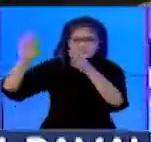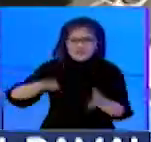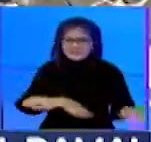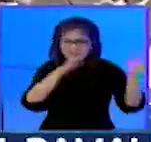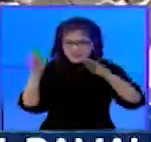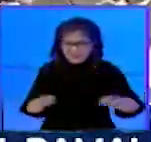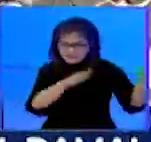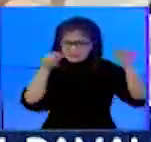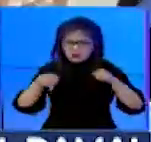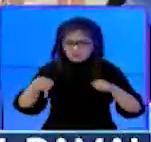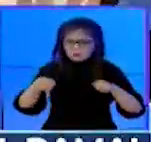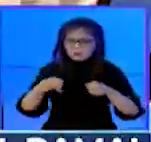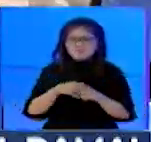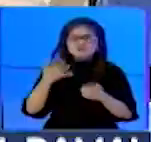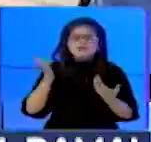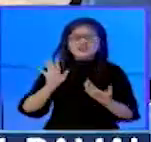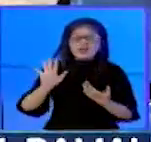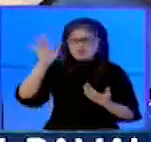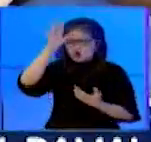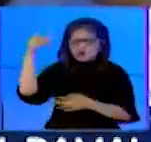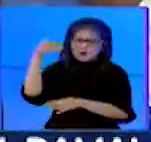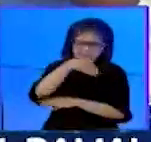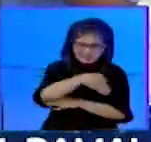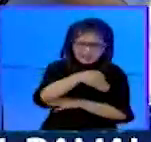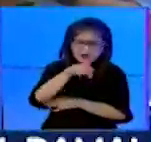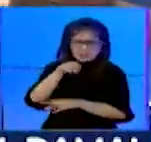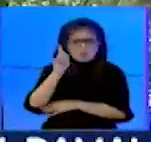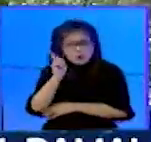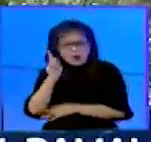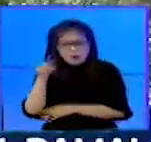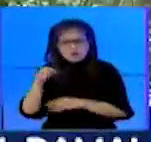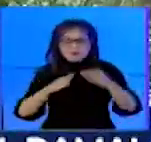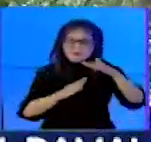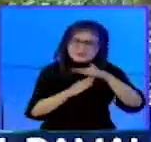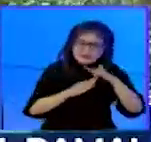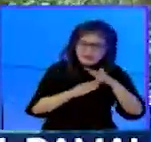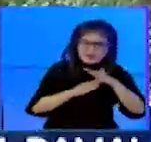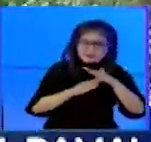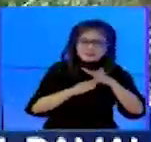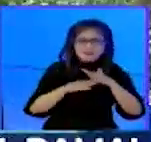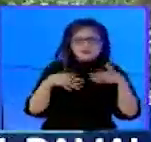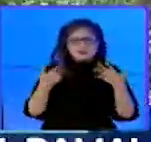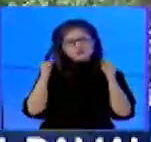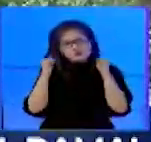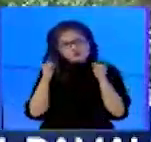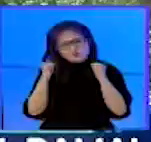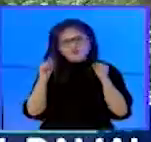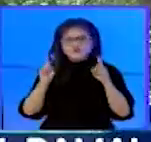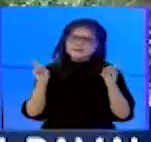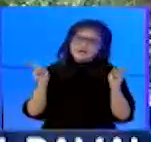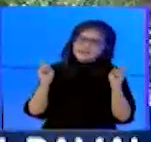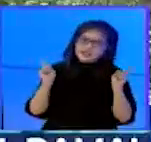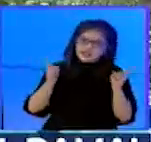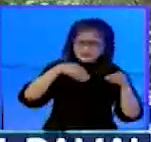ada di sini, nantinya para pengunjung dapat bersantai dan beristirahat dengan duduk santai di pinggir pantai kawasan wisata